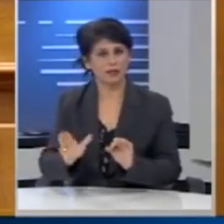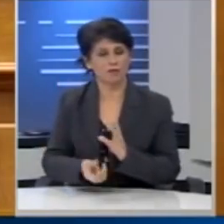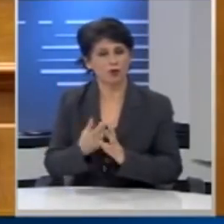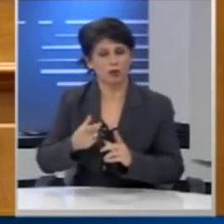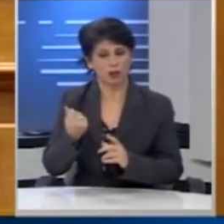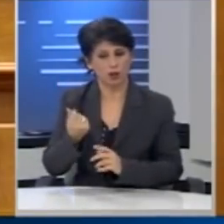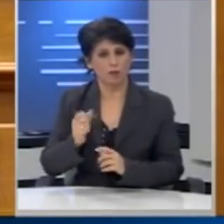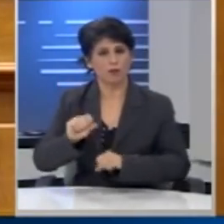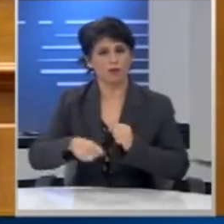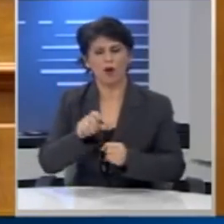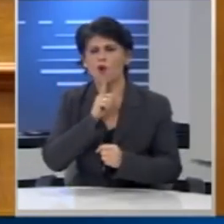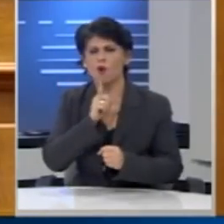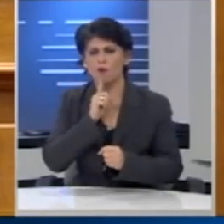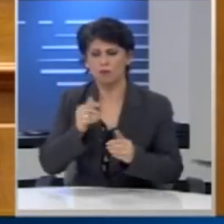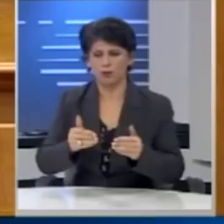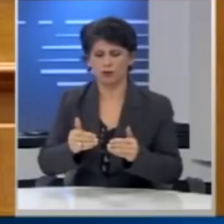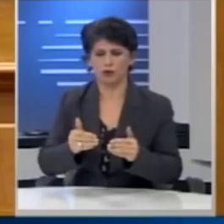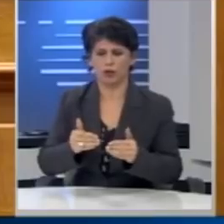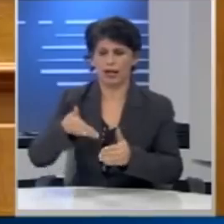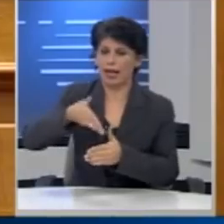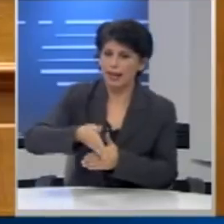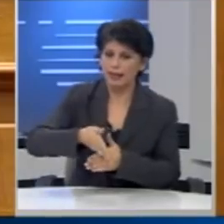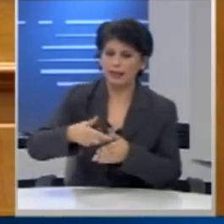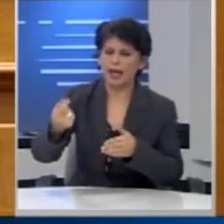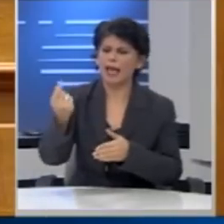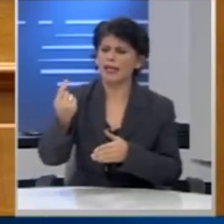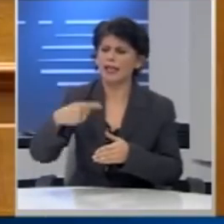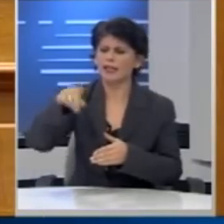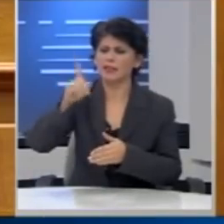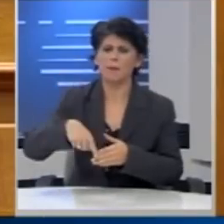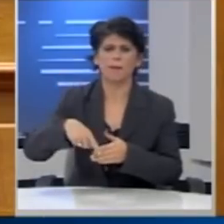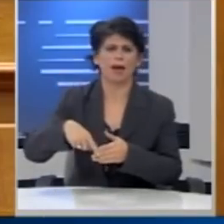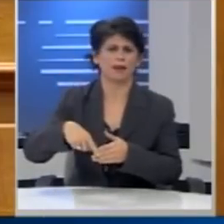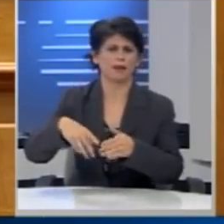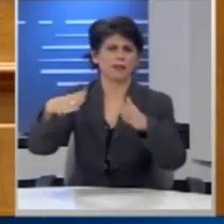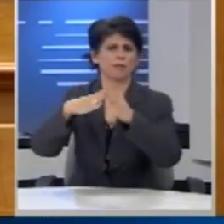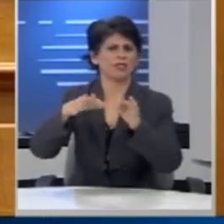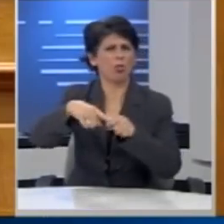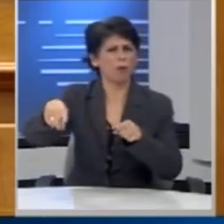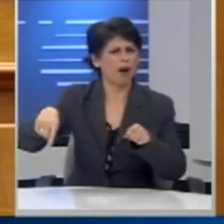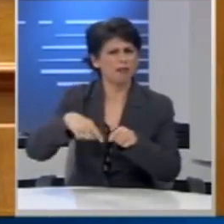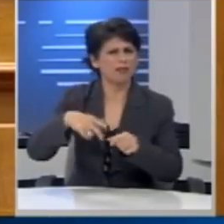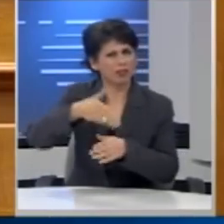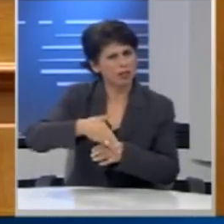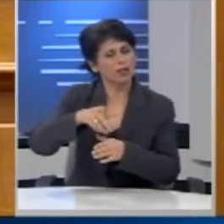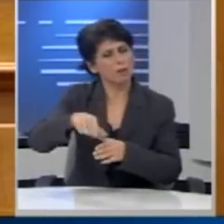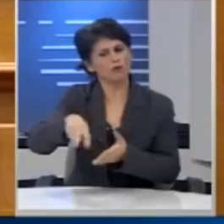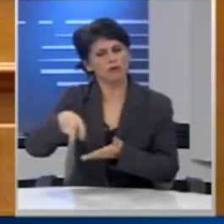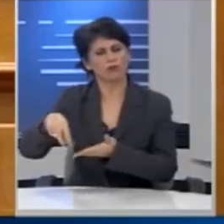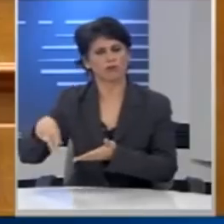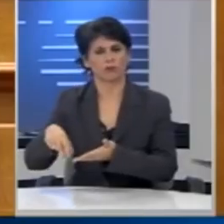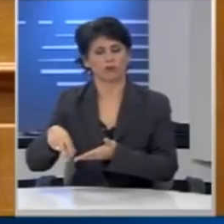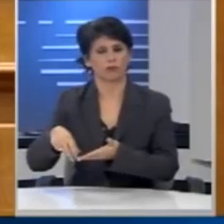οικονομικών δραστηριοτήτων, όπως οι βραχυπρόθεσμες μισθώσεις. Κοινωνική μέρημνα και ανάπτυξη δεν αποτελούν για αυτή